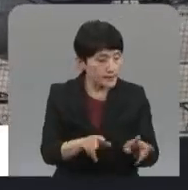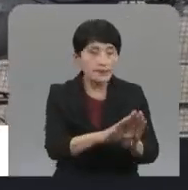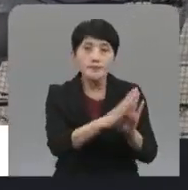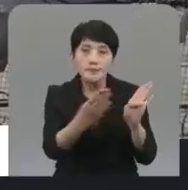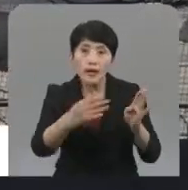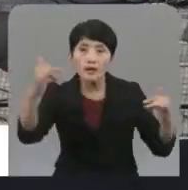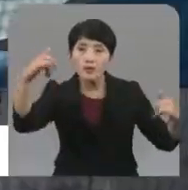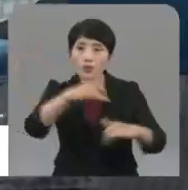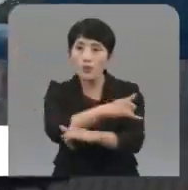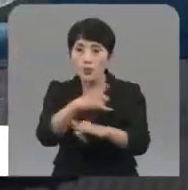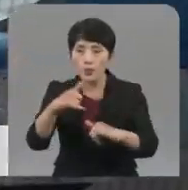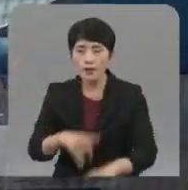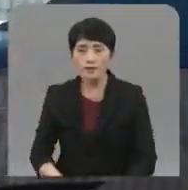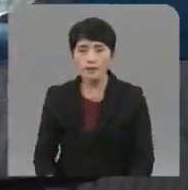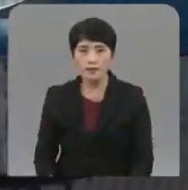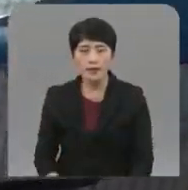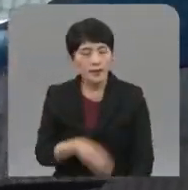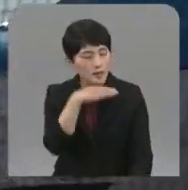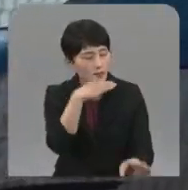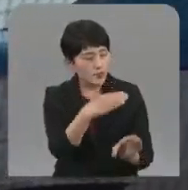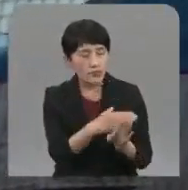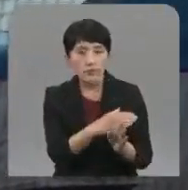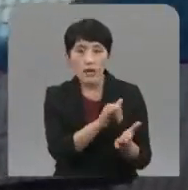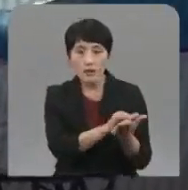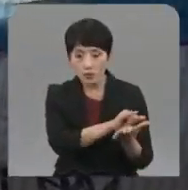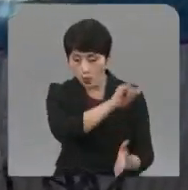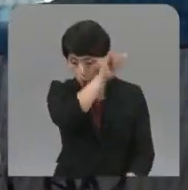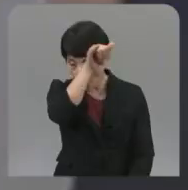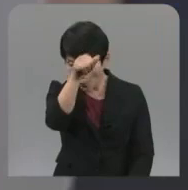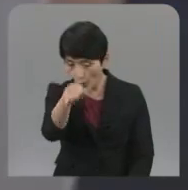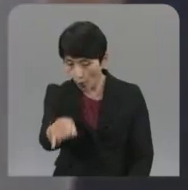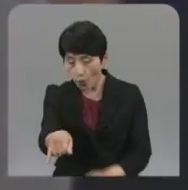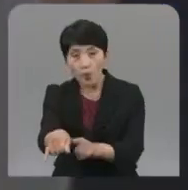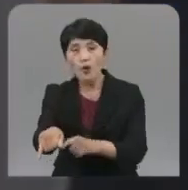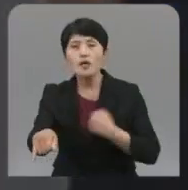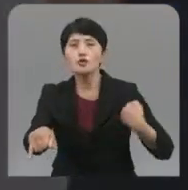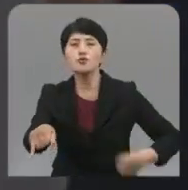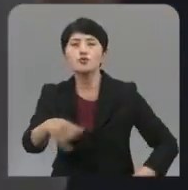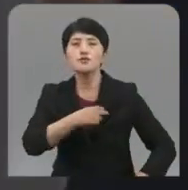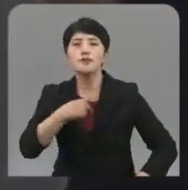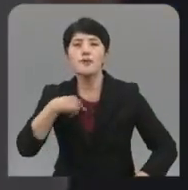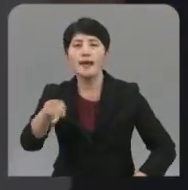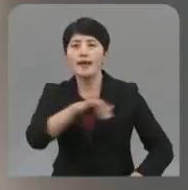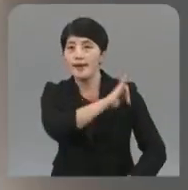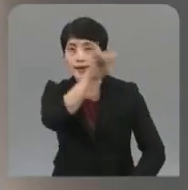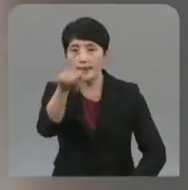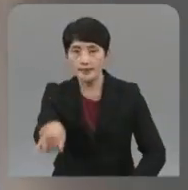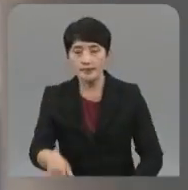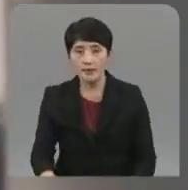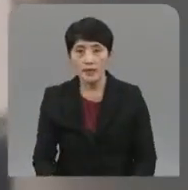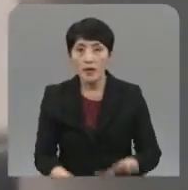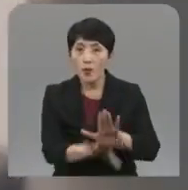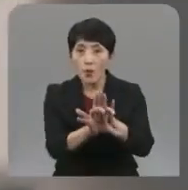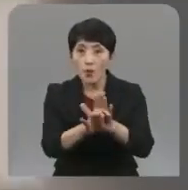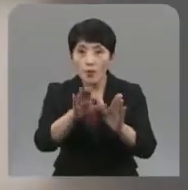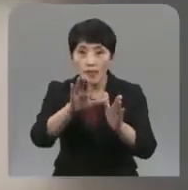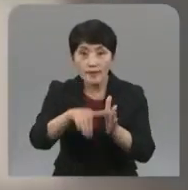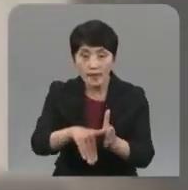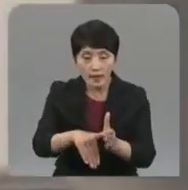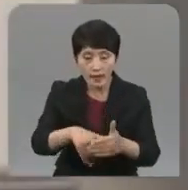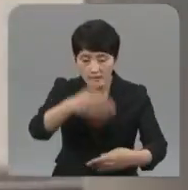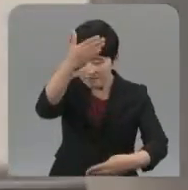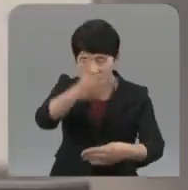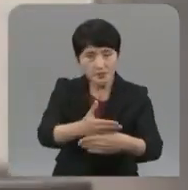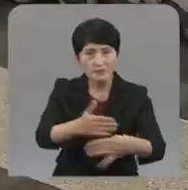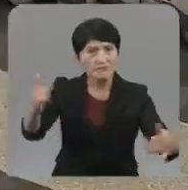la Corée du Nord a annoncé hier la réouverture de ses frontières il s'agit d'une première en 3 ans et 7 mois après la fermeture du pays pour lutter